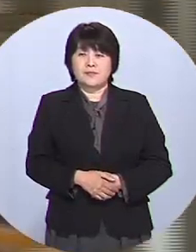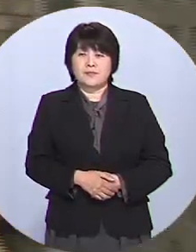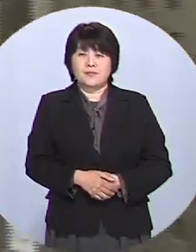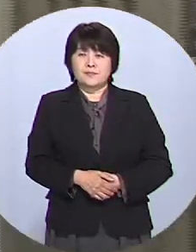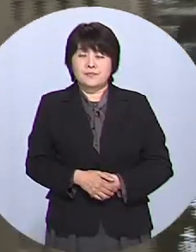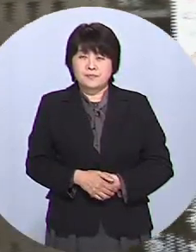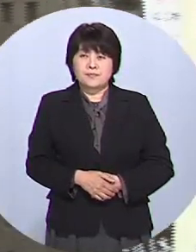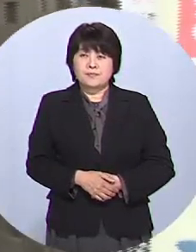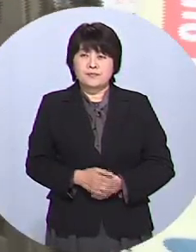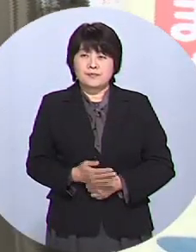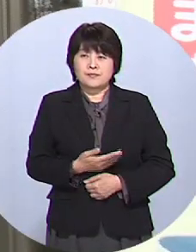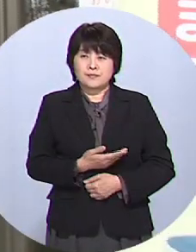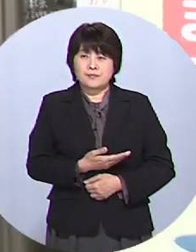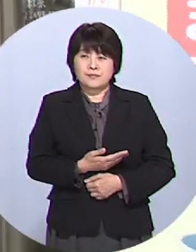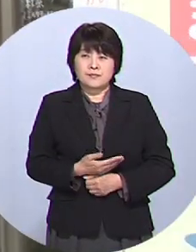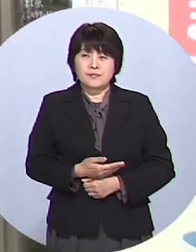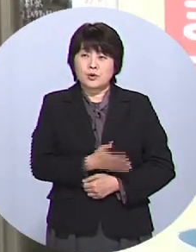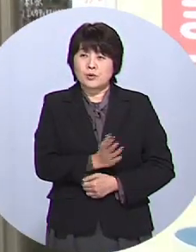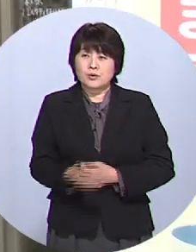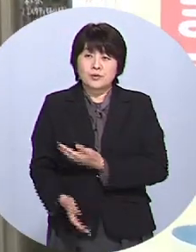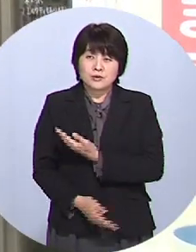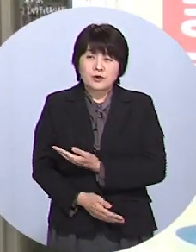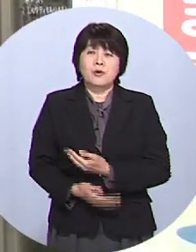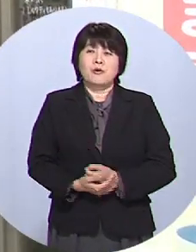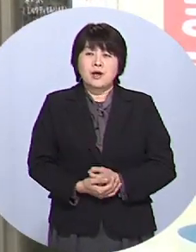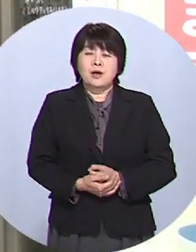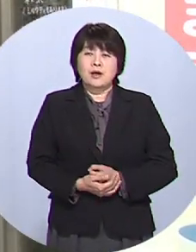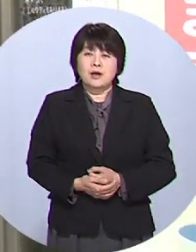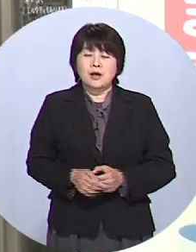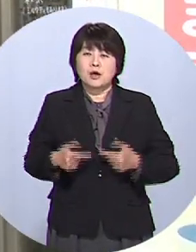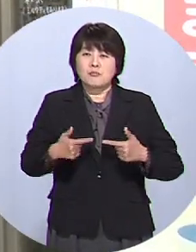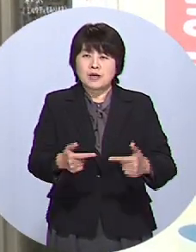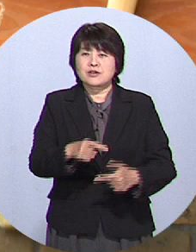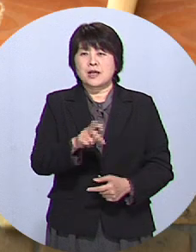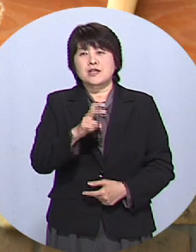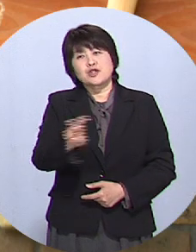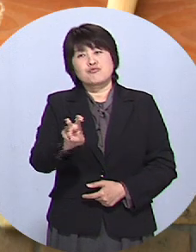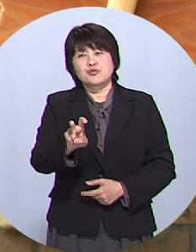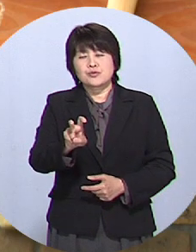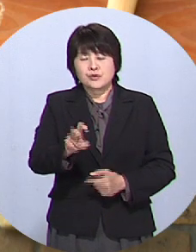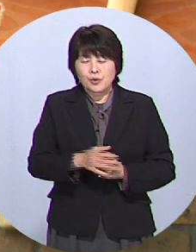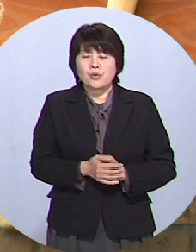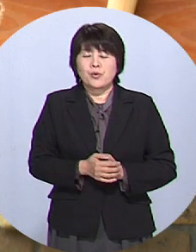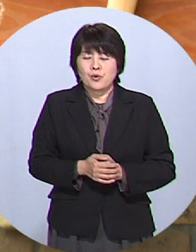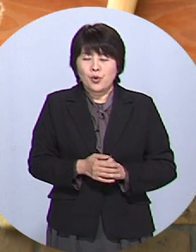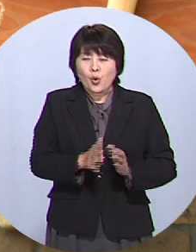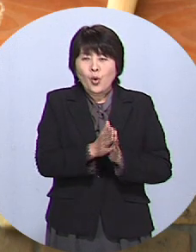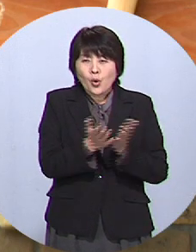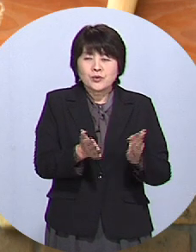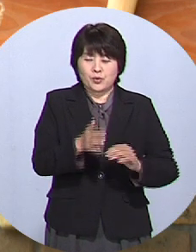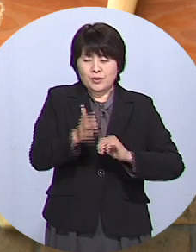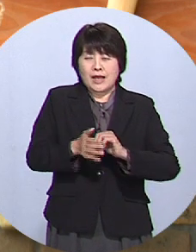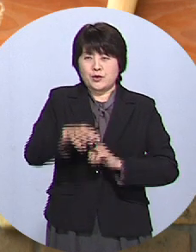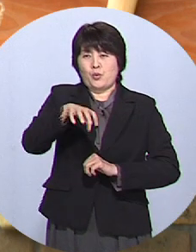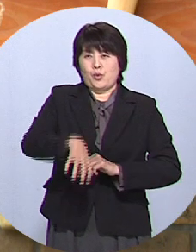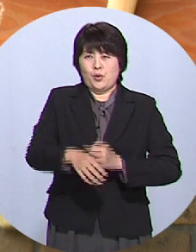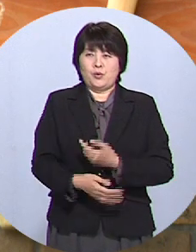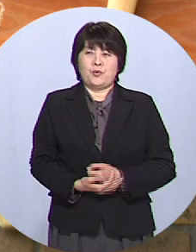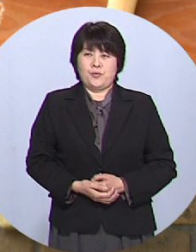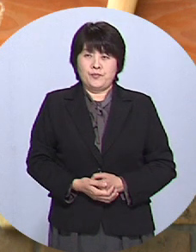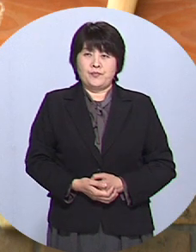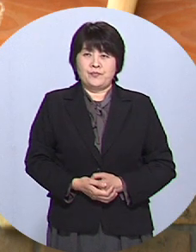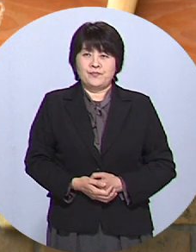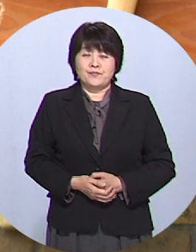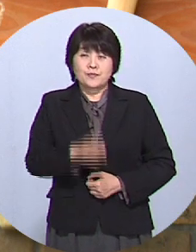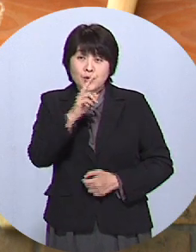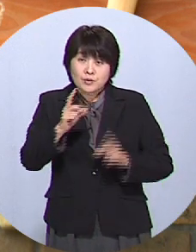やってきたのは大宮駅からバスで20分のところにあるカフェギャラリー本と台所です。こん